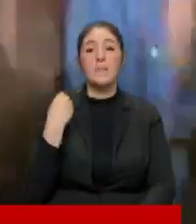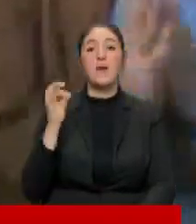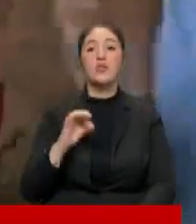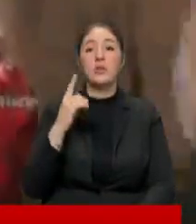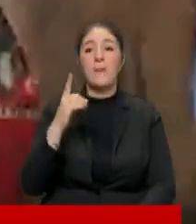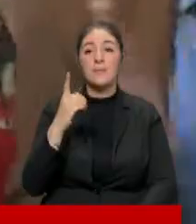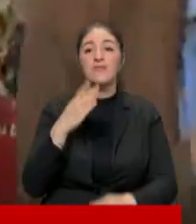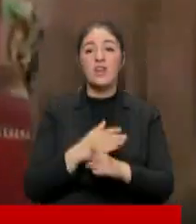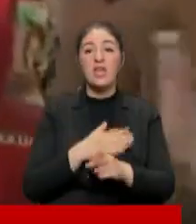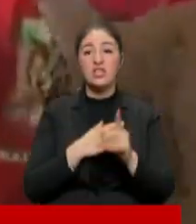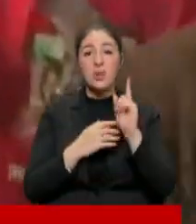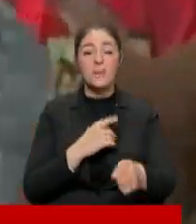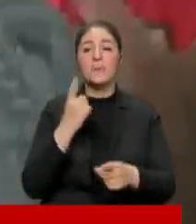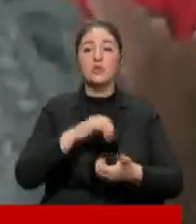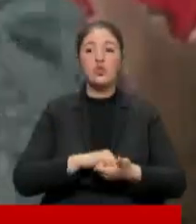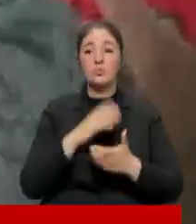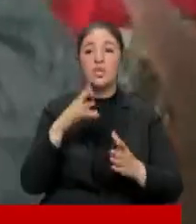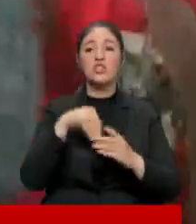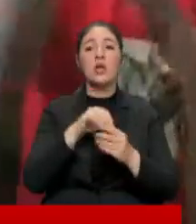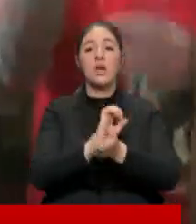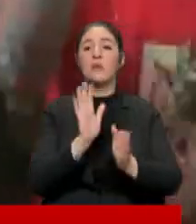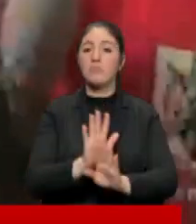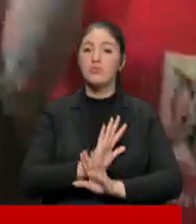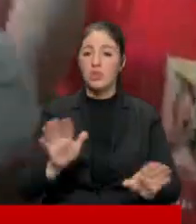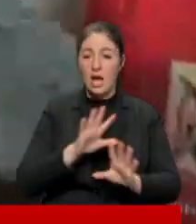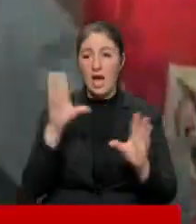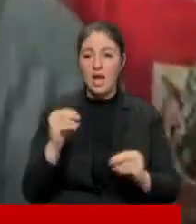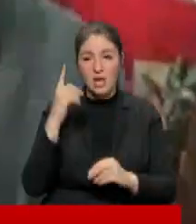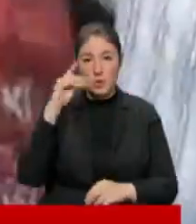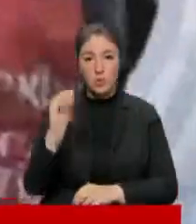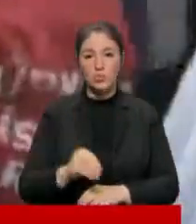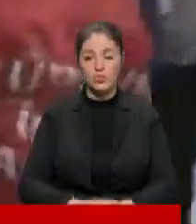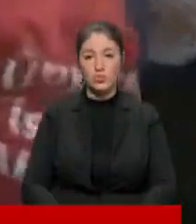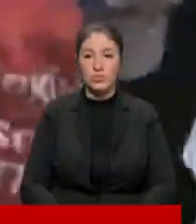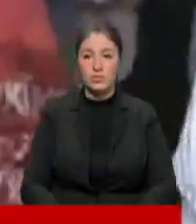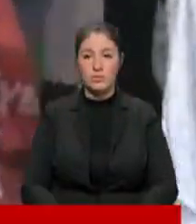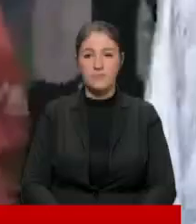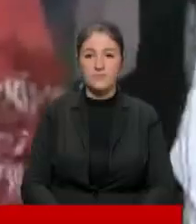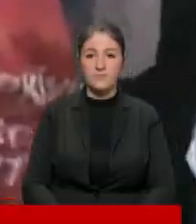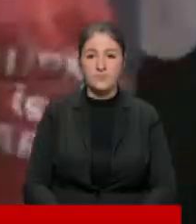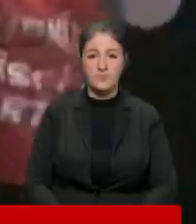başlıyoruz. Bir yurttaşımız bile, bir dostumuz bile içeride kalmayacak. Herkesin haberi olsun.